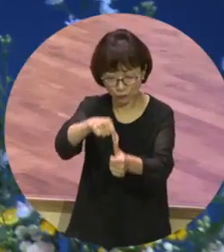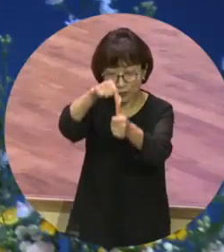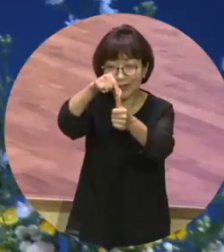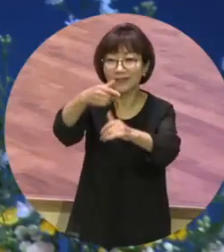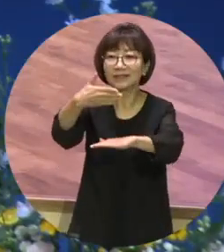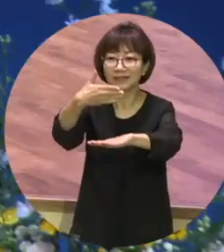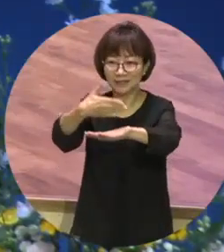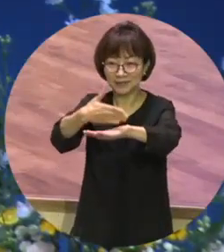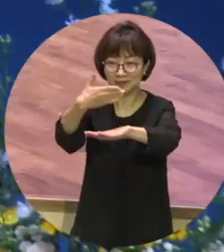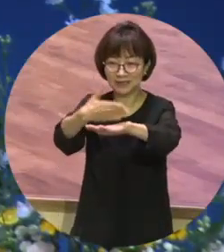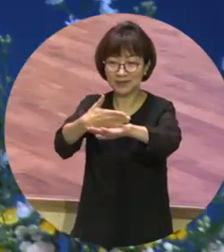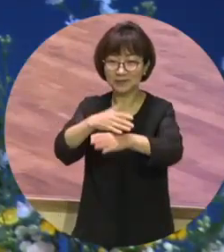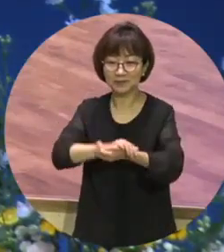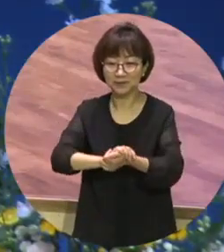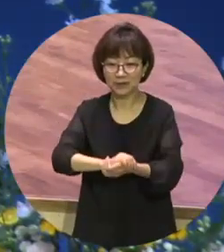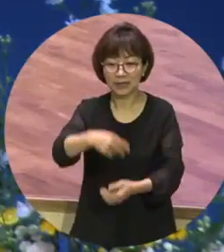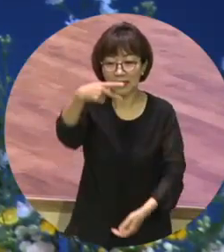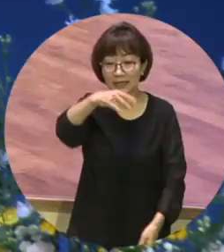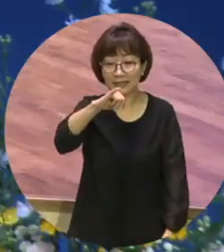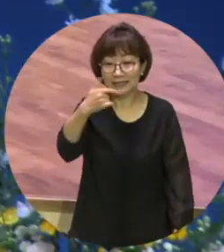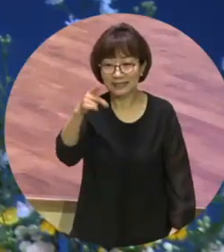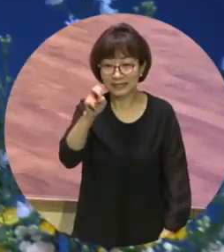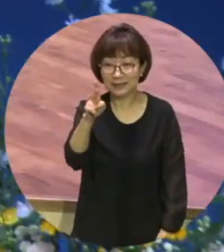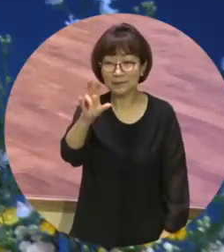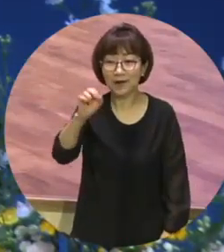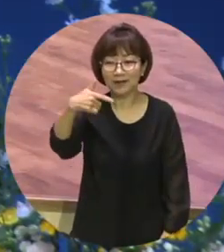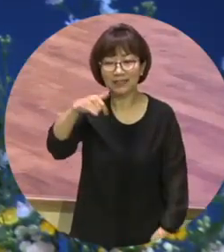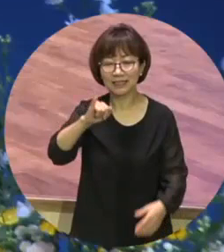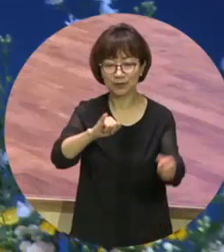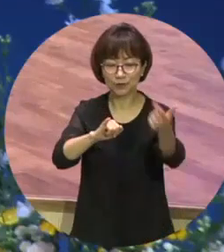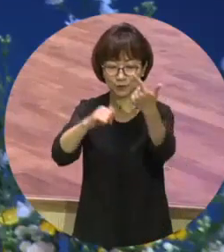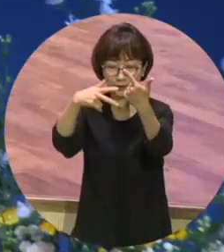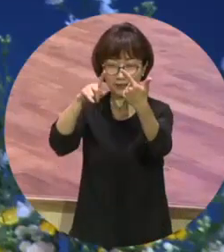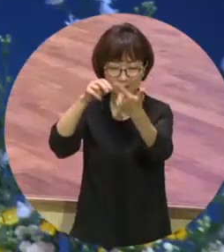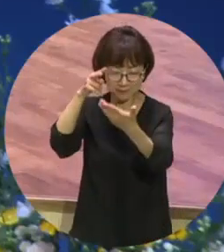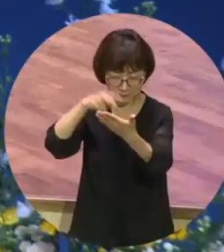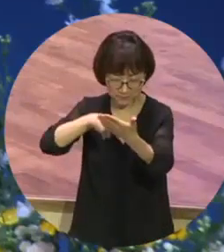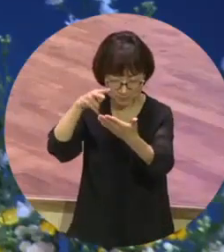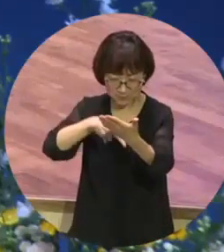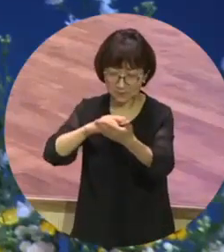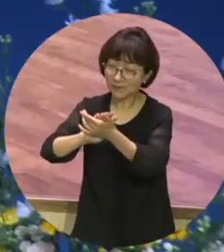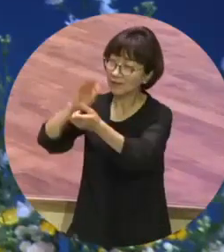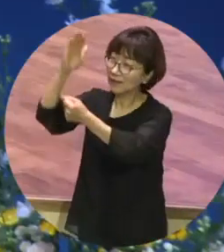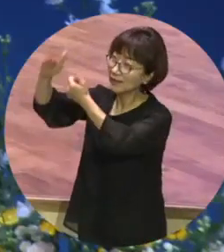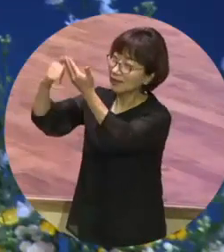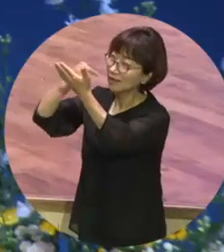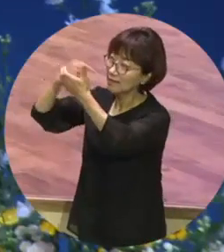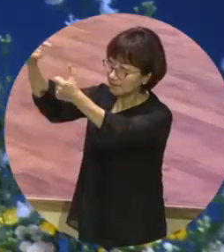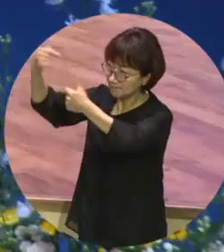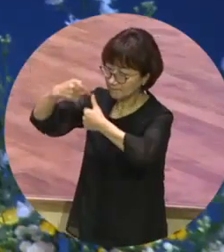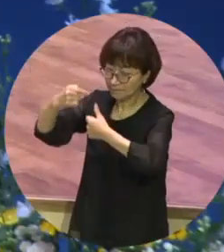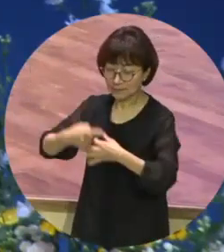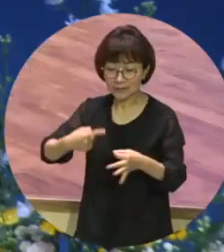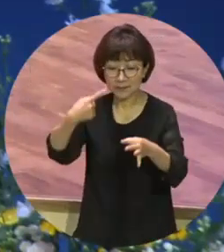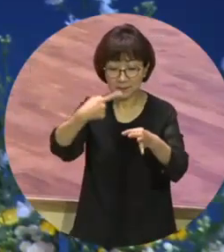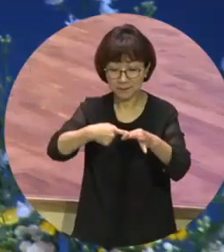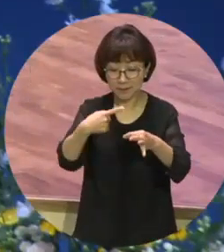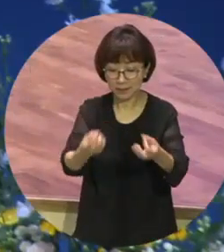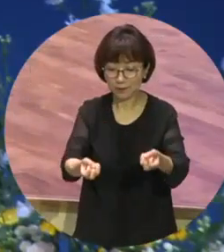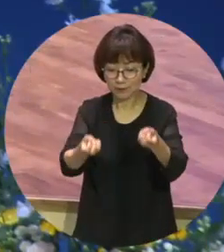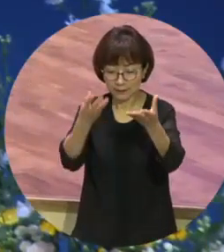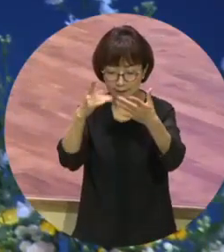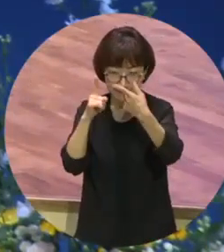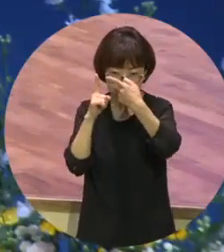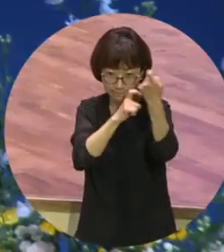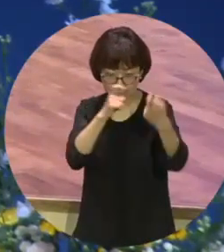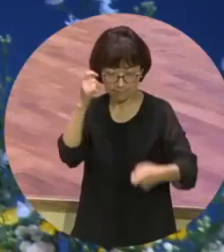신명기 6장 12절을 보면 하나님께서 맥추절을 지키라라고 그렇게 말씀하시면서